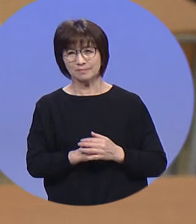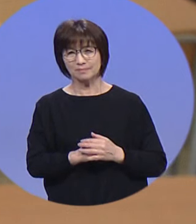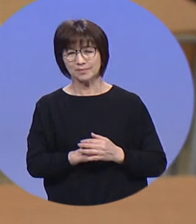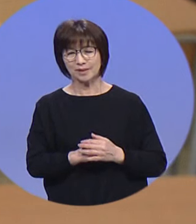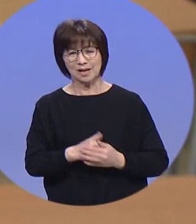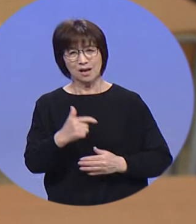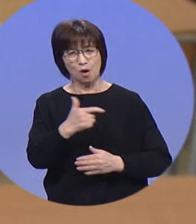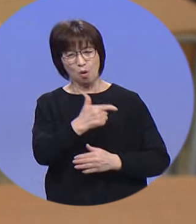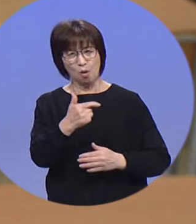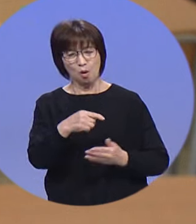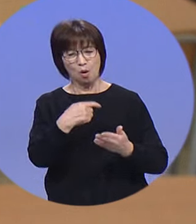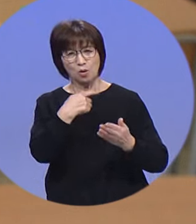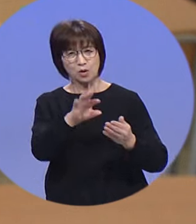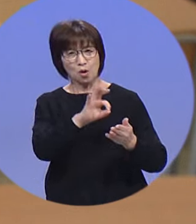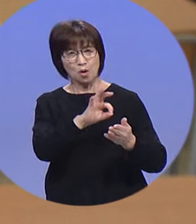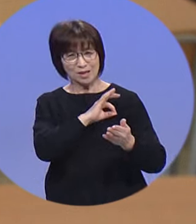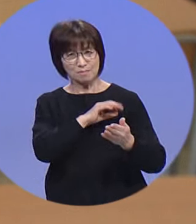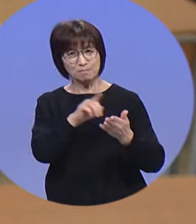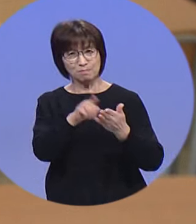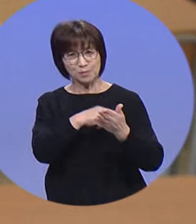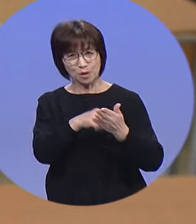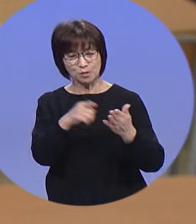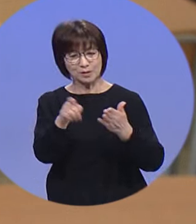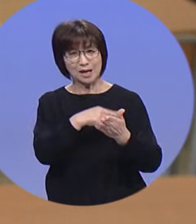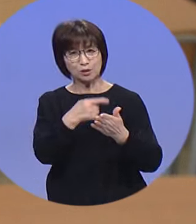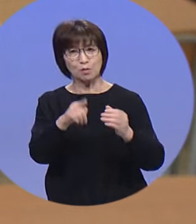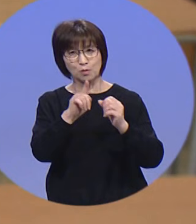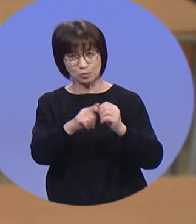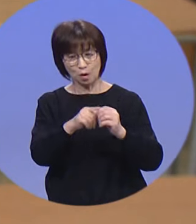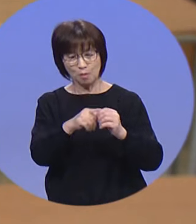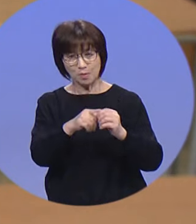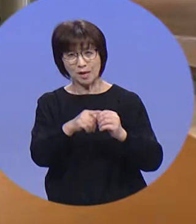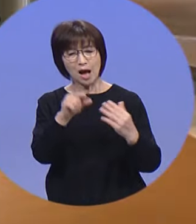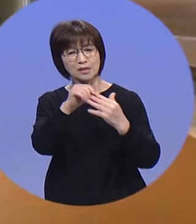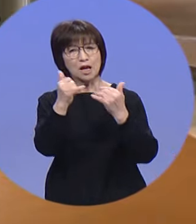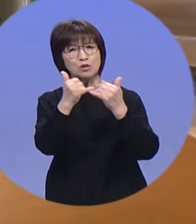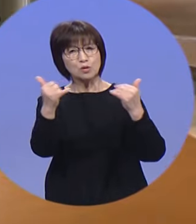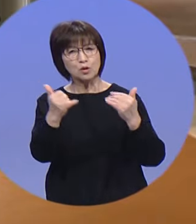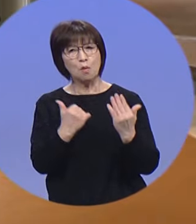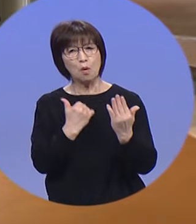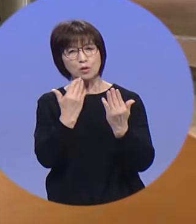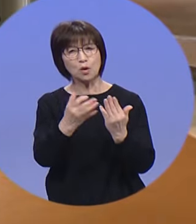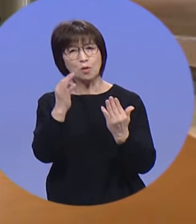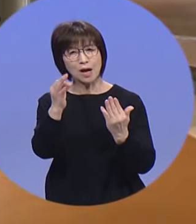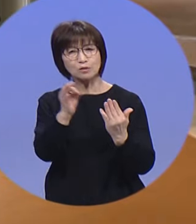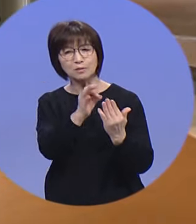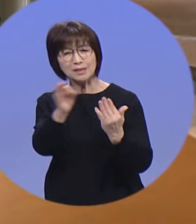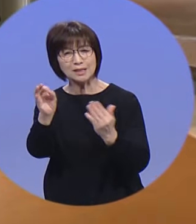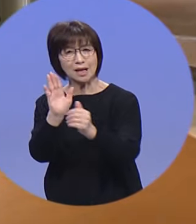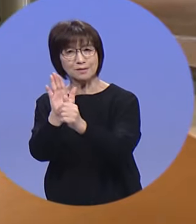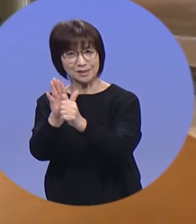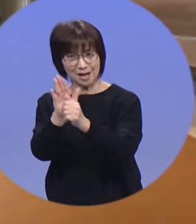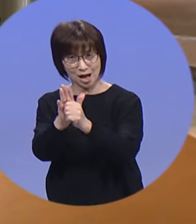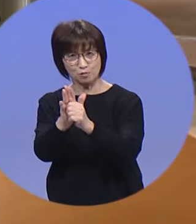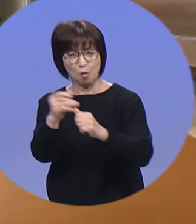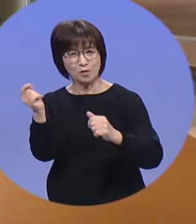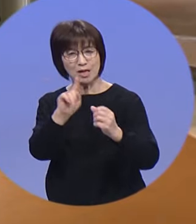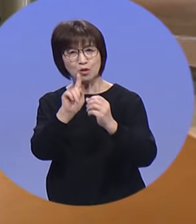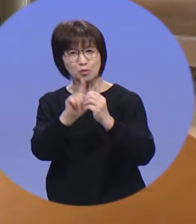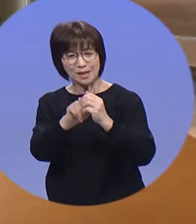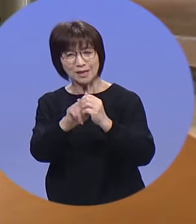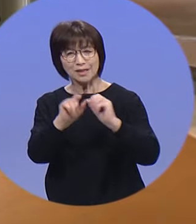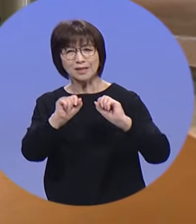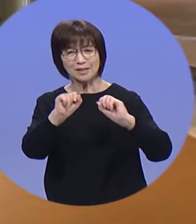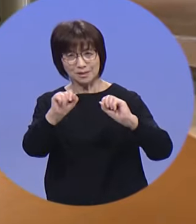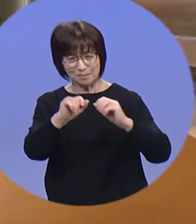深刻な教員不足の解消を図るため、教員採用者への奨学金返還支援を緊急的に実施